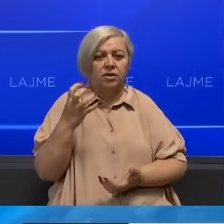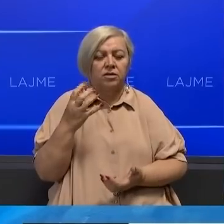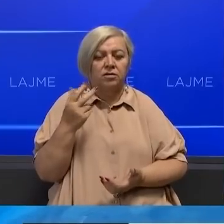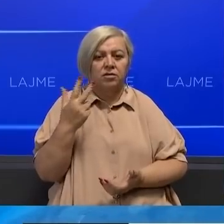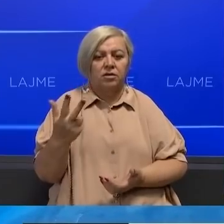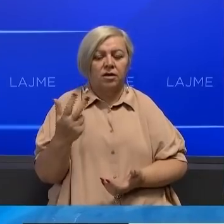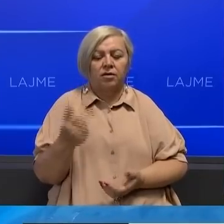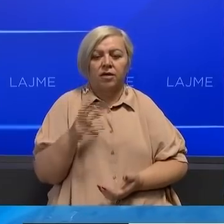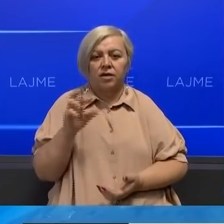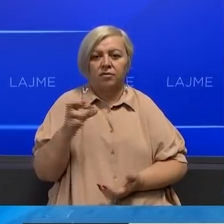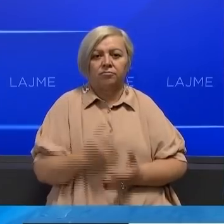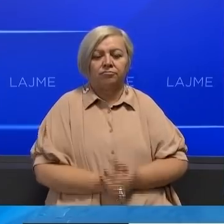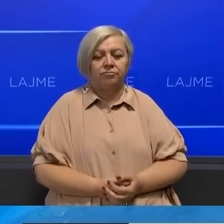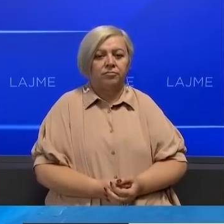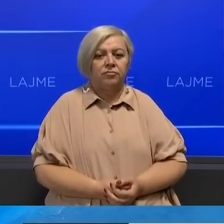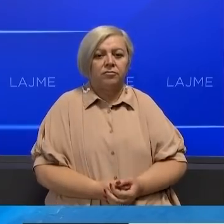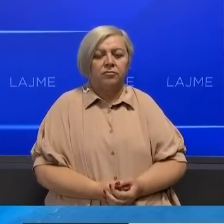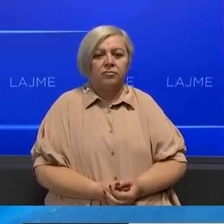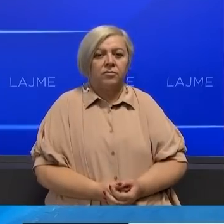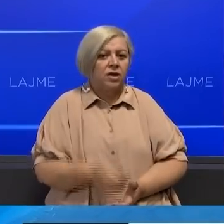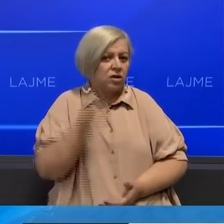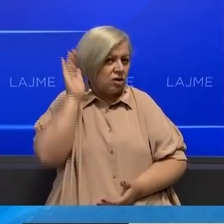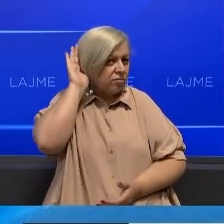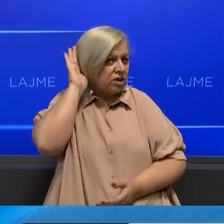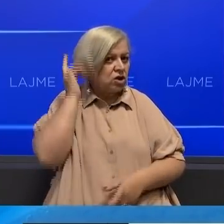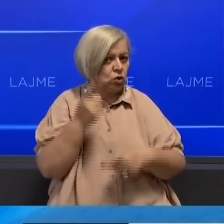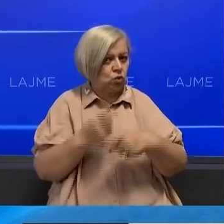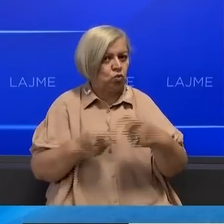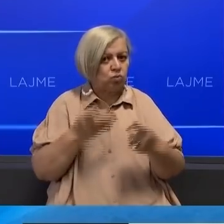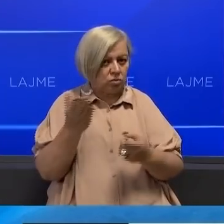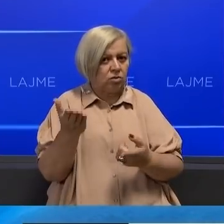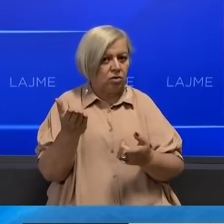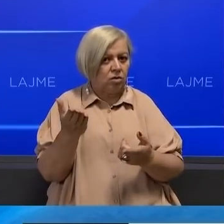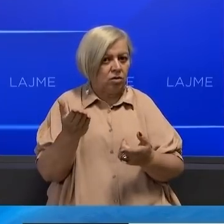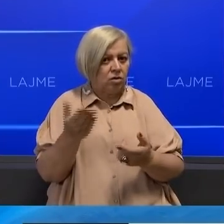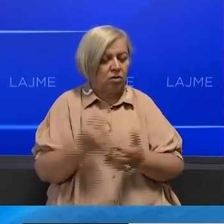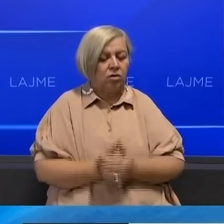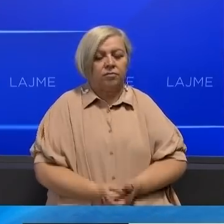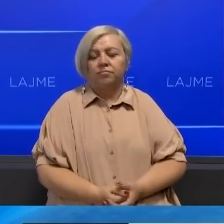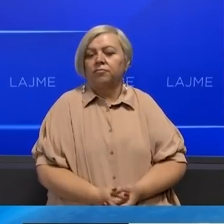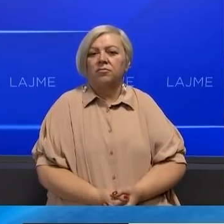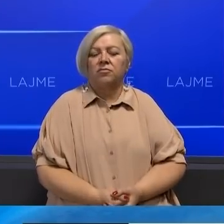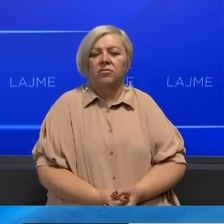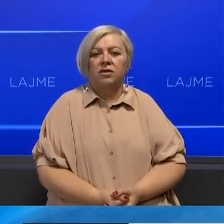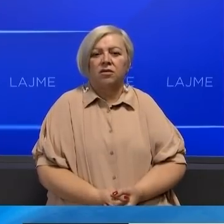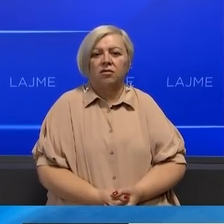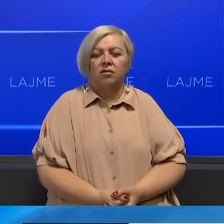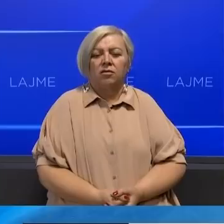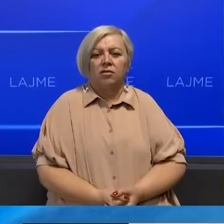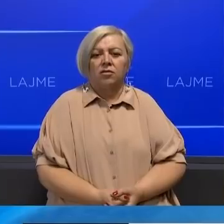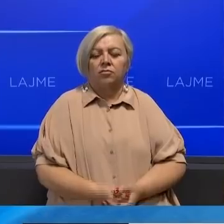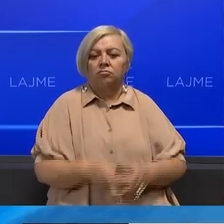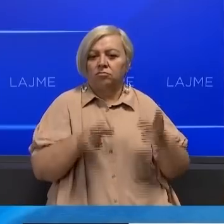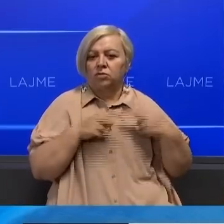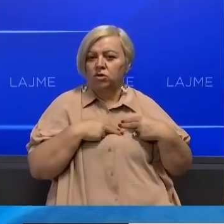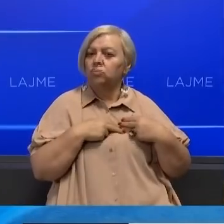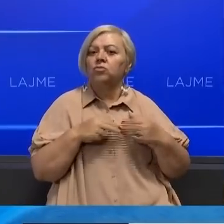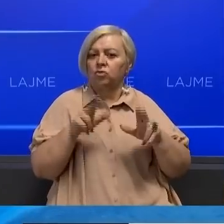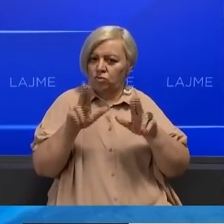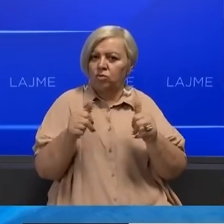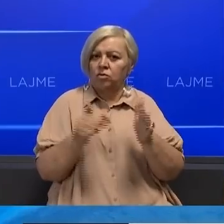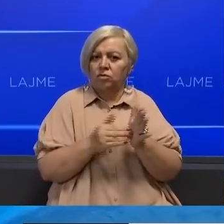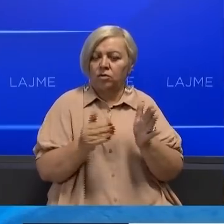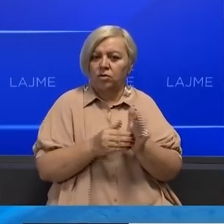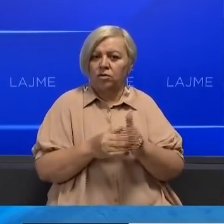Gjysmën e periudhës vitit kaluar ke qenë ministër në këtë resor, përkatësisht ushtrues detyrave ministër, përgjegjësitë në pos, a